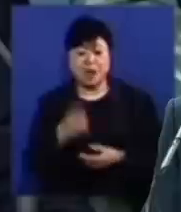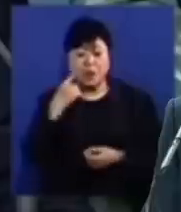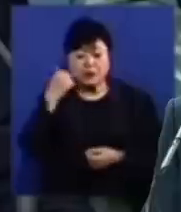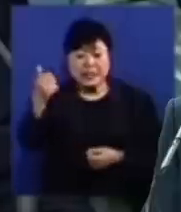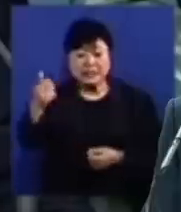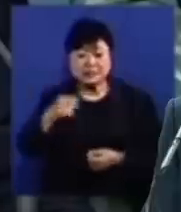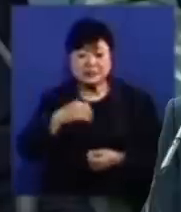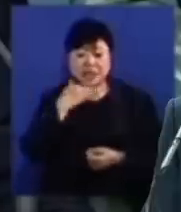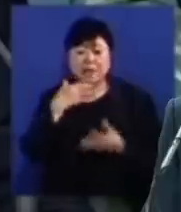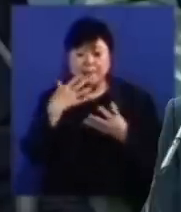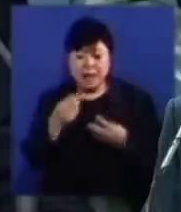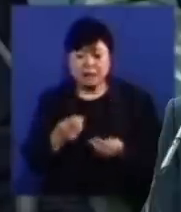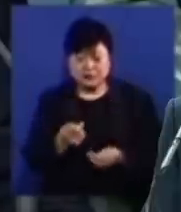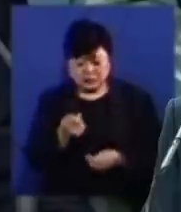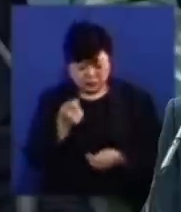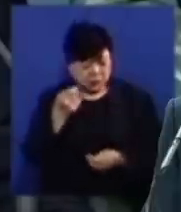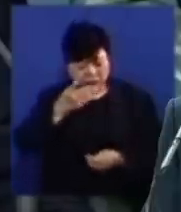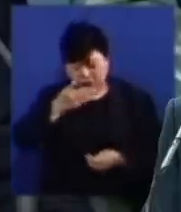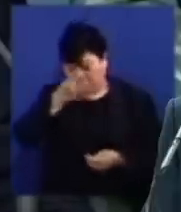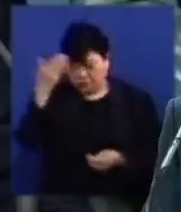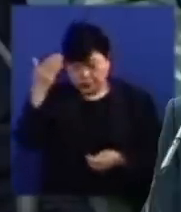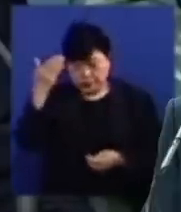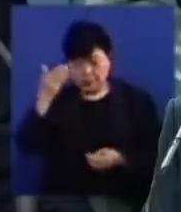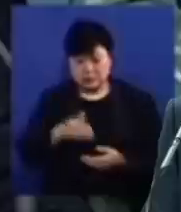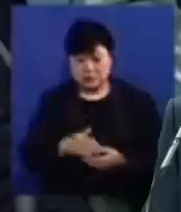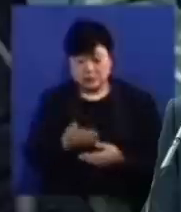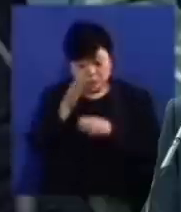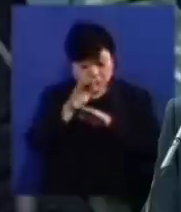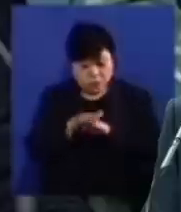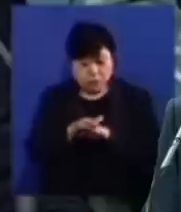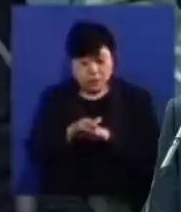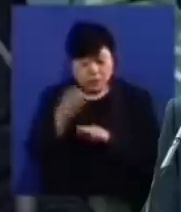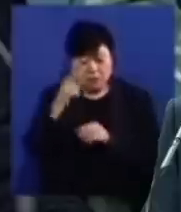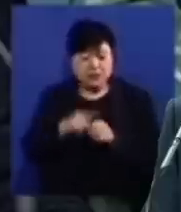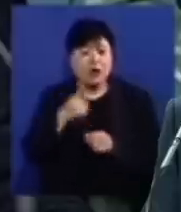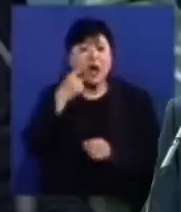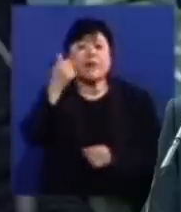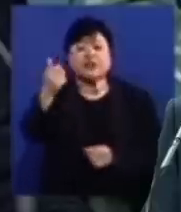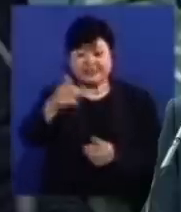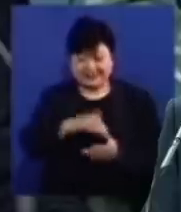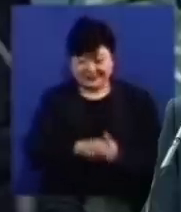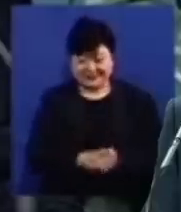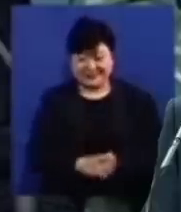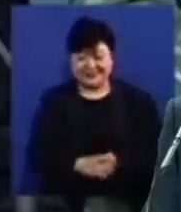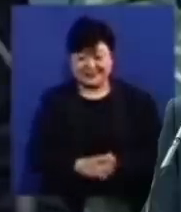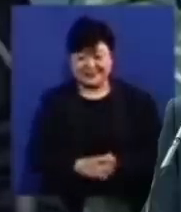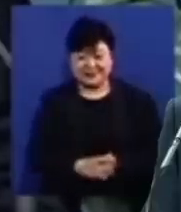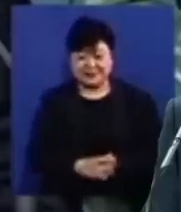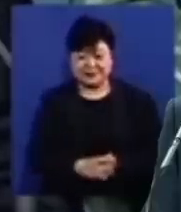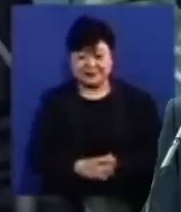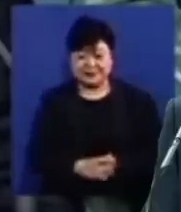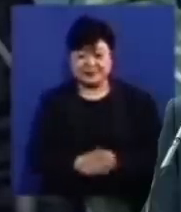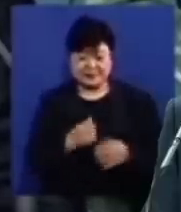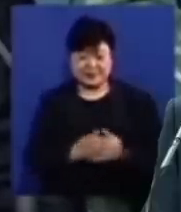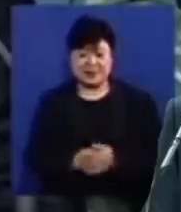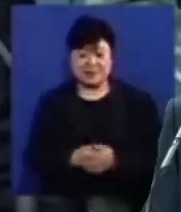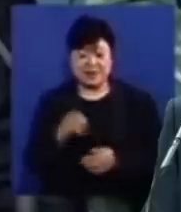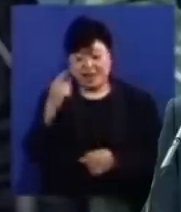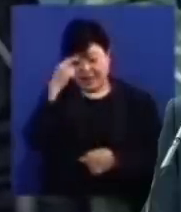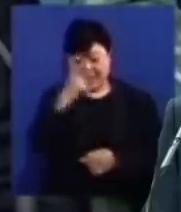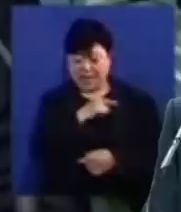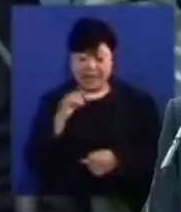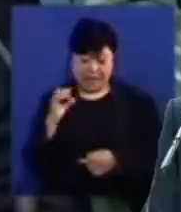목사는 나이가 많든 적든 성도들에게는 영적인 아버지인 것입니다. 그렇기 때문에